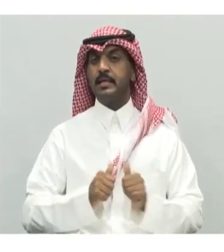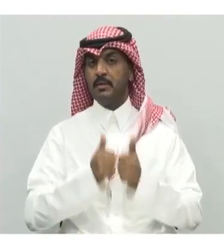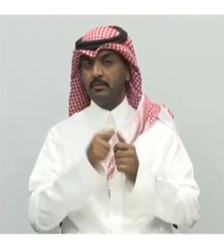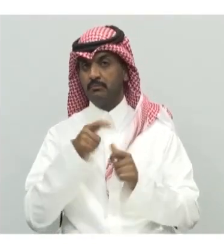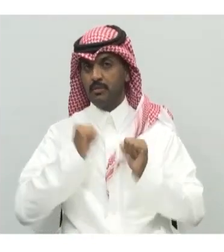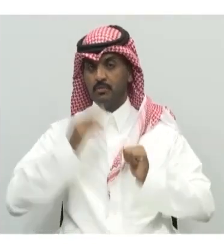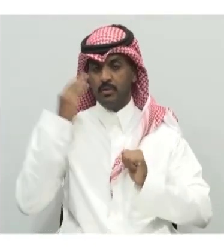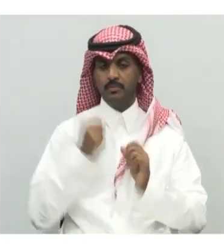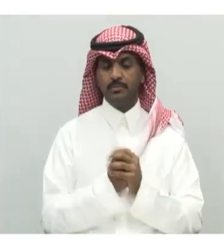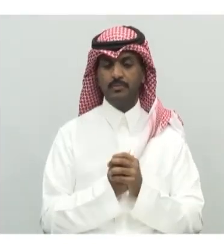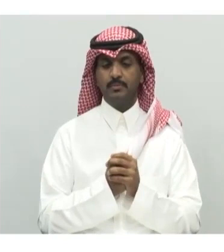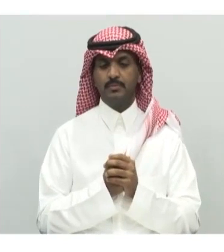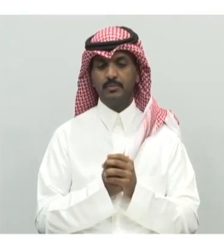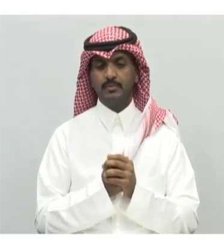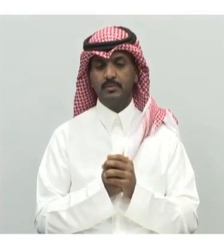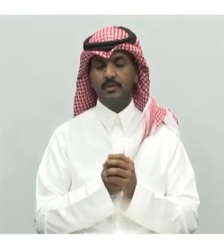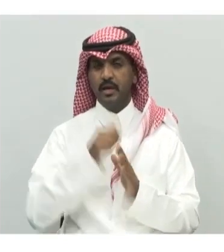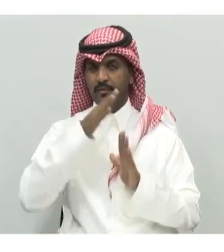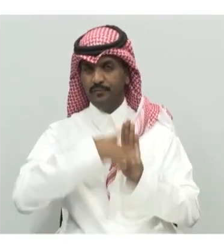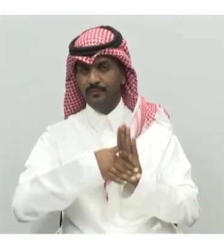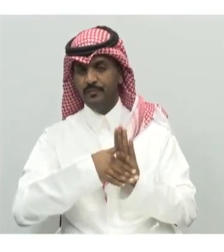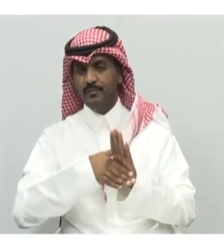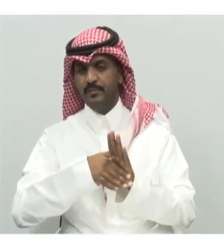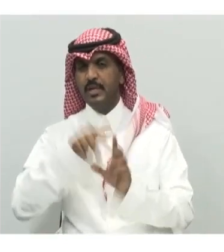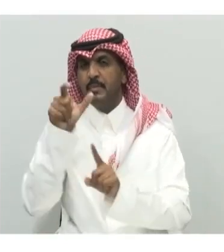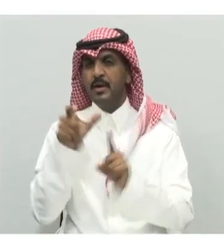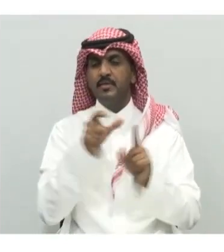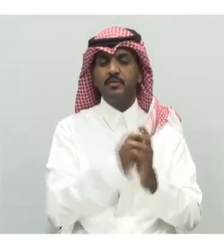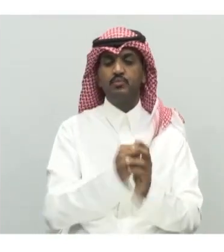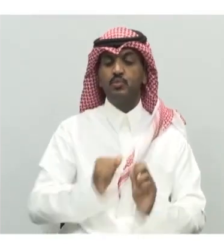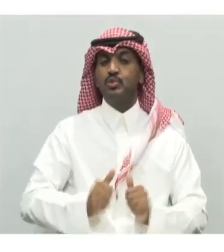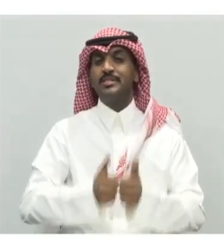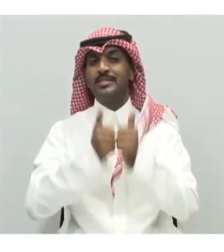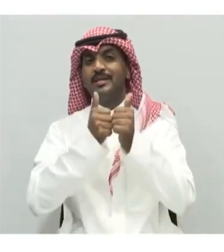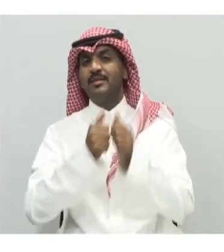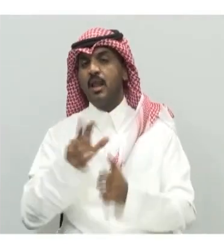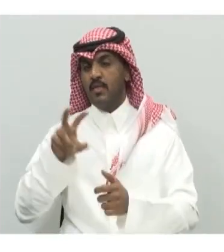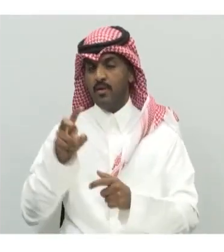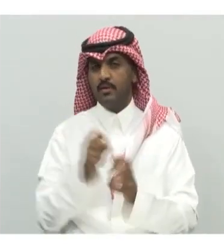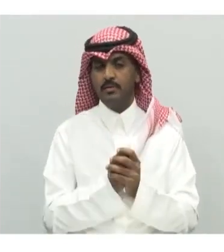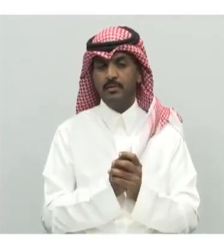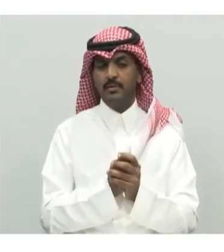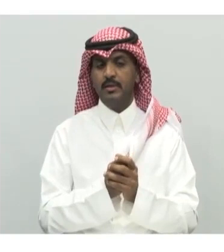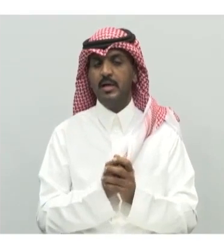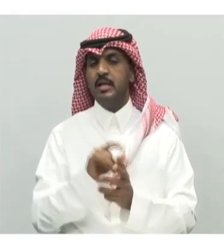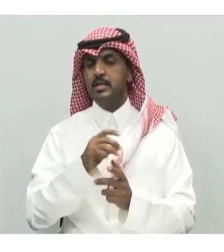والطالبه من ان يتعرف على نماذج من منجزات الحضاره الاسلاميه